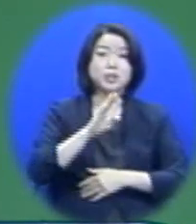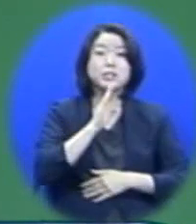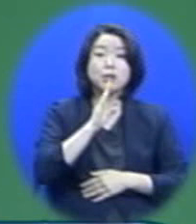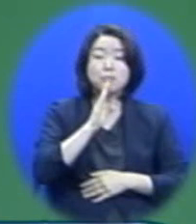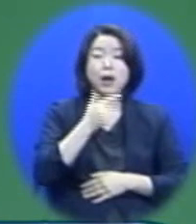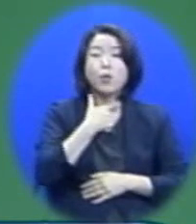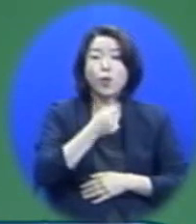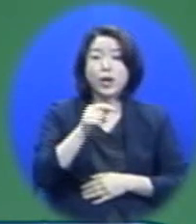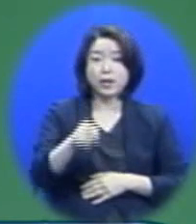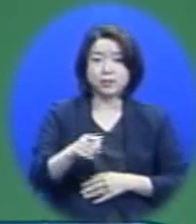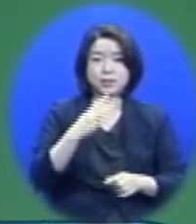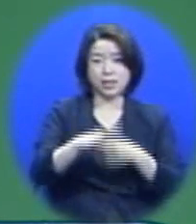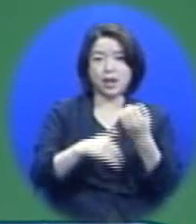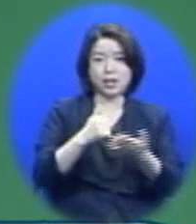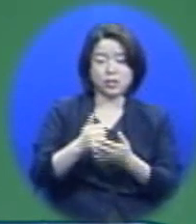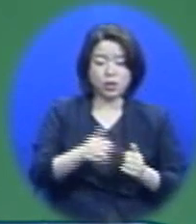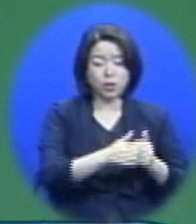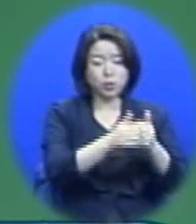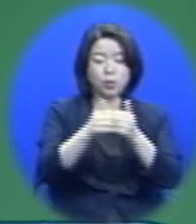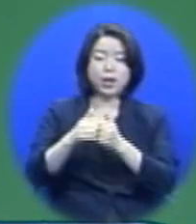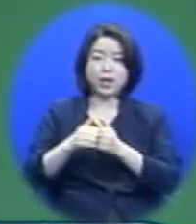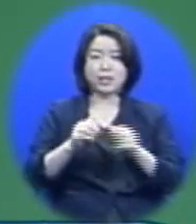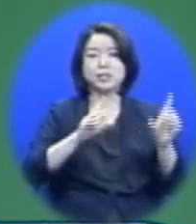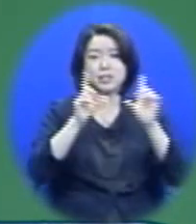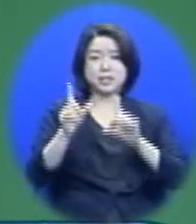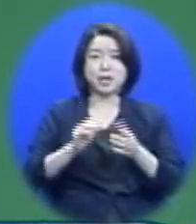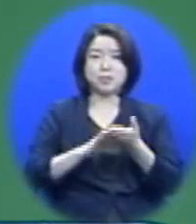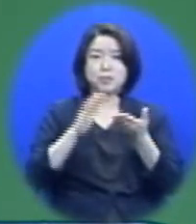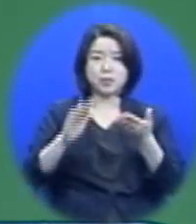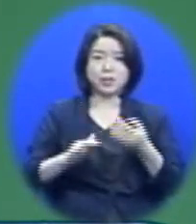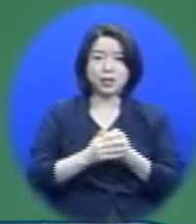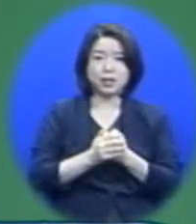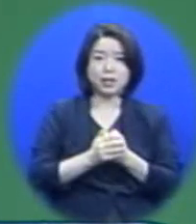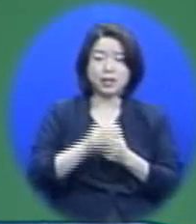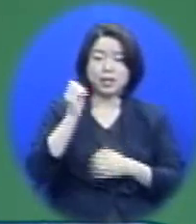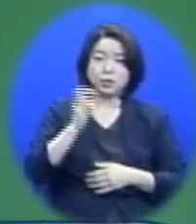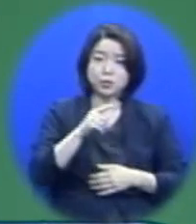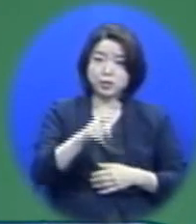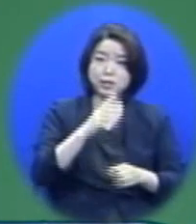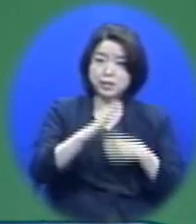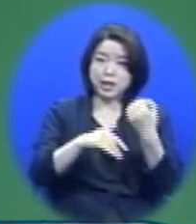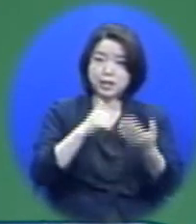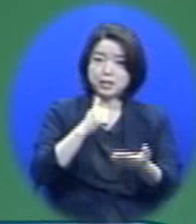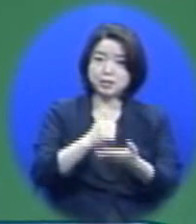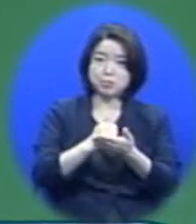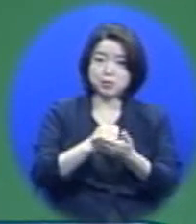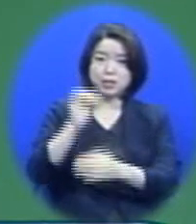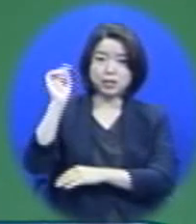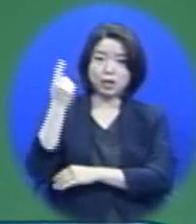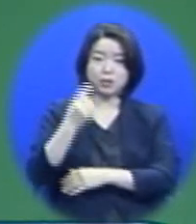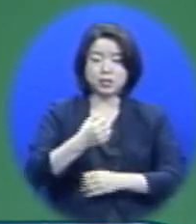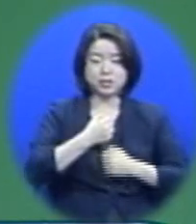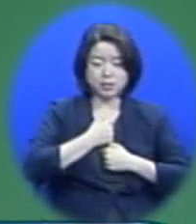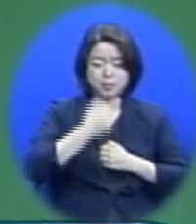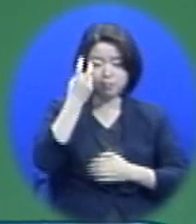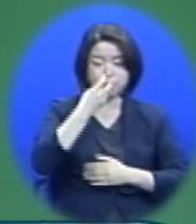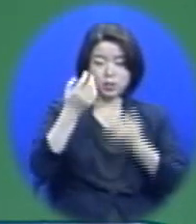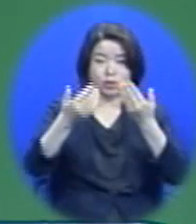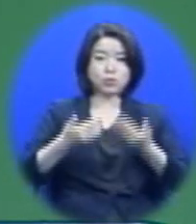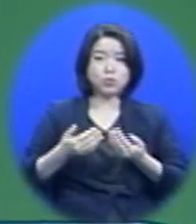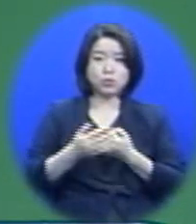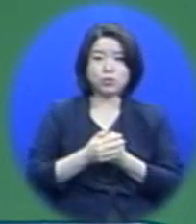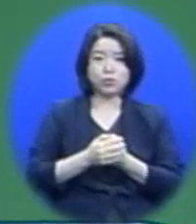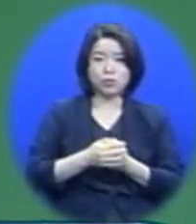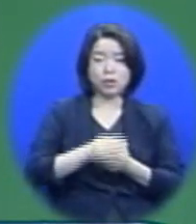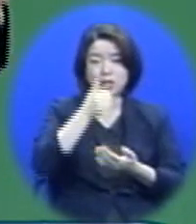원했던 것은 하나님과 동행하는 삶이었어요. 그리고 그 하나님이 다윗을 지켜주신 거죠. 흠 없는